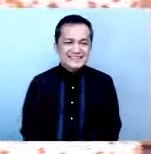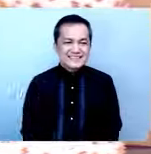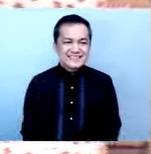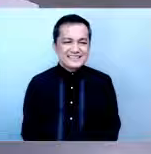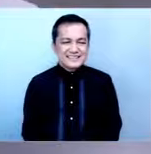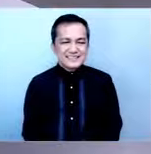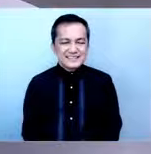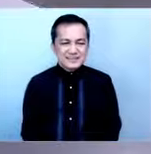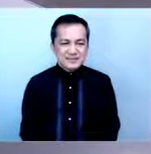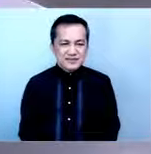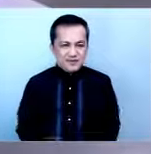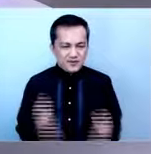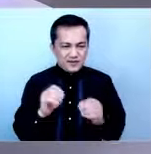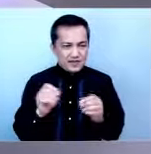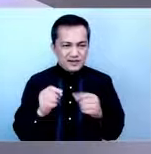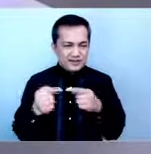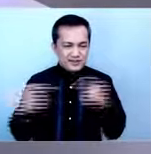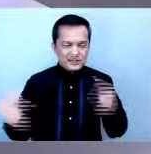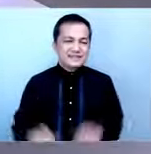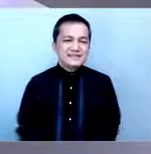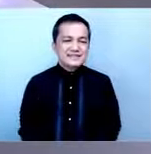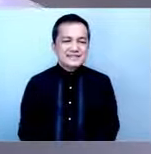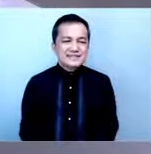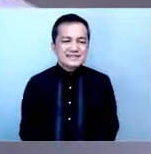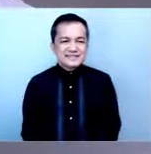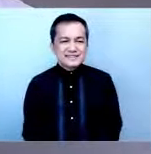natin. Walang kukontra. Ang dami.